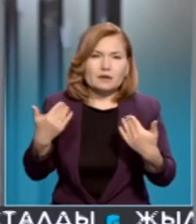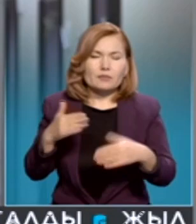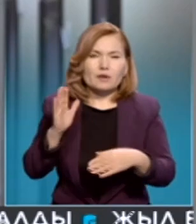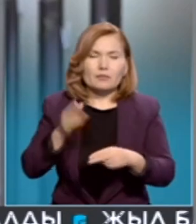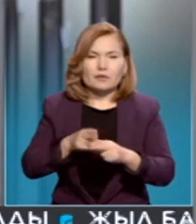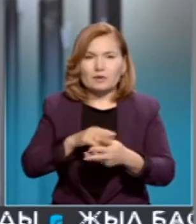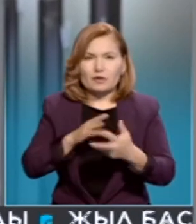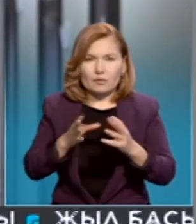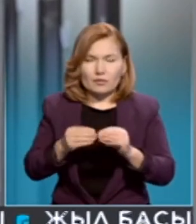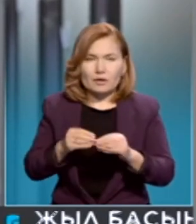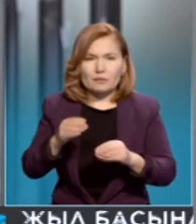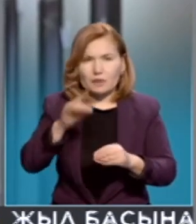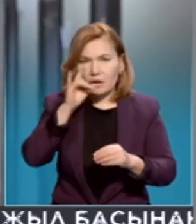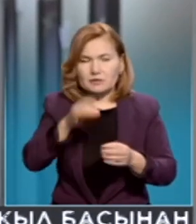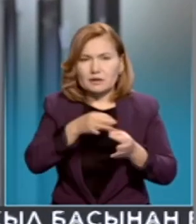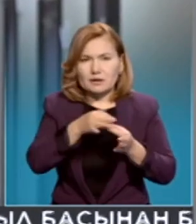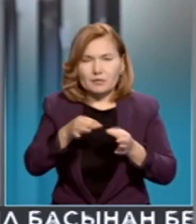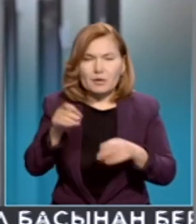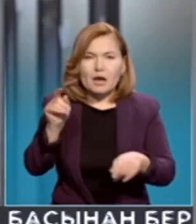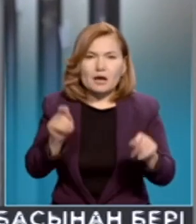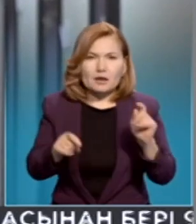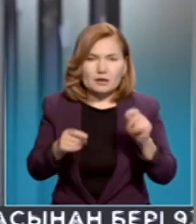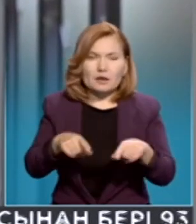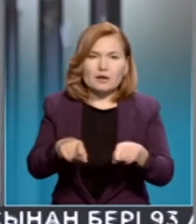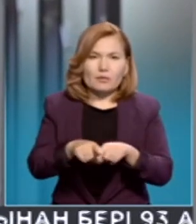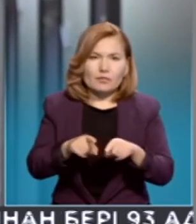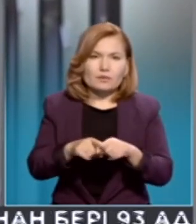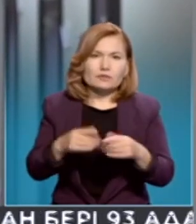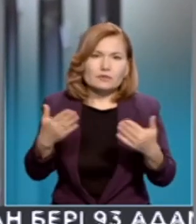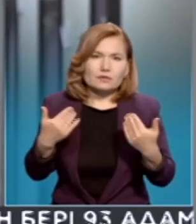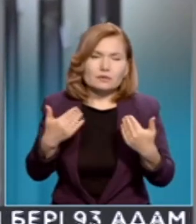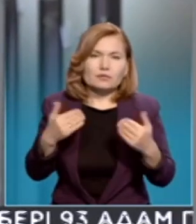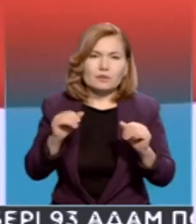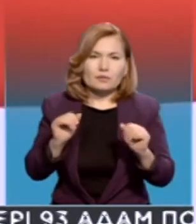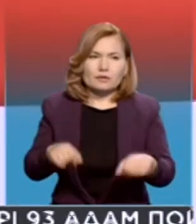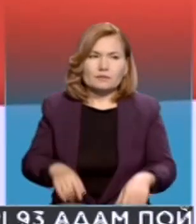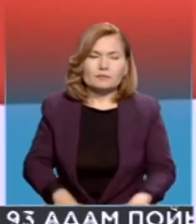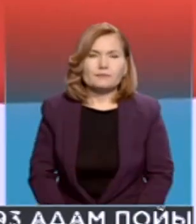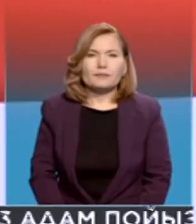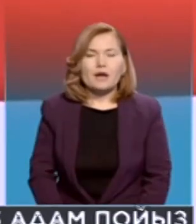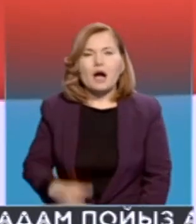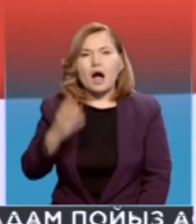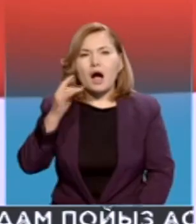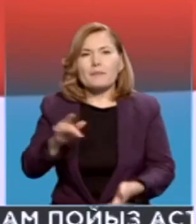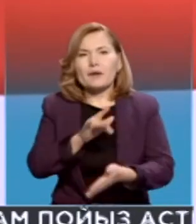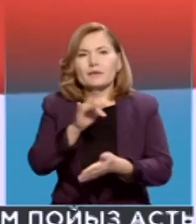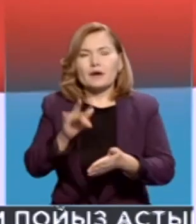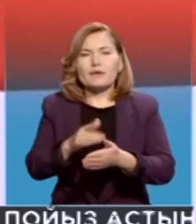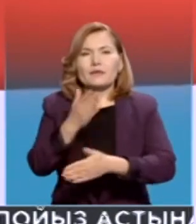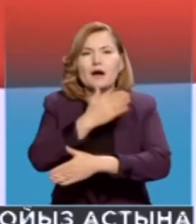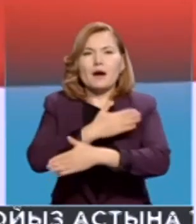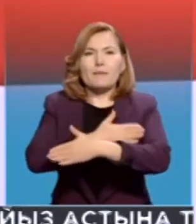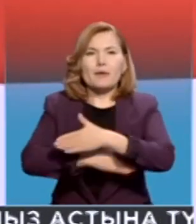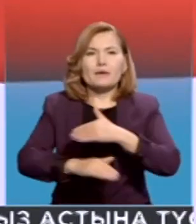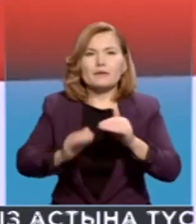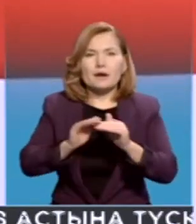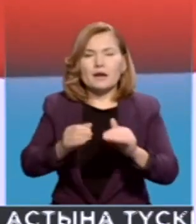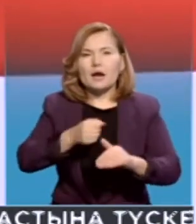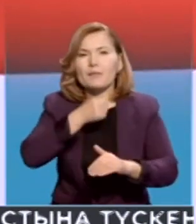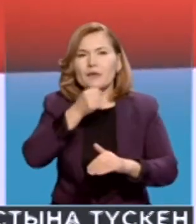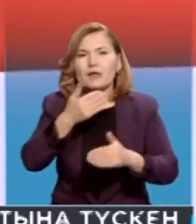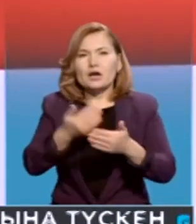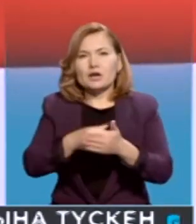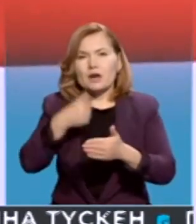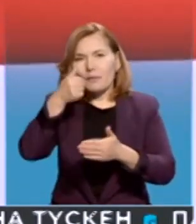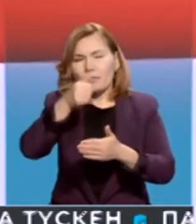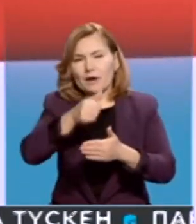бар жандар келіп демалуға болады. Егер осы шипажай таңдап алатын болса. Алматыда мүгедек балалар мен ересектерге жаңа